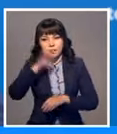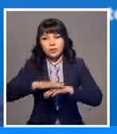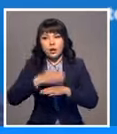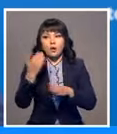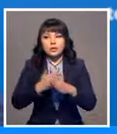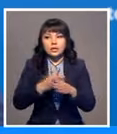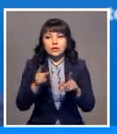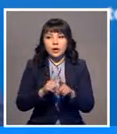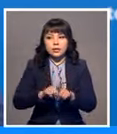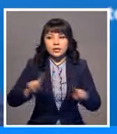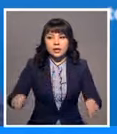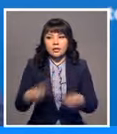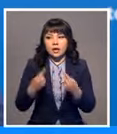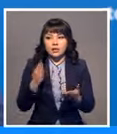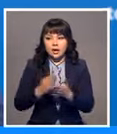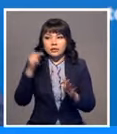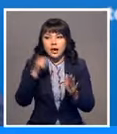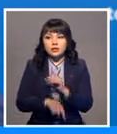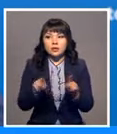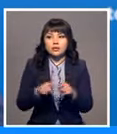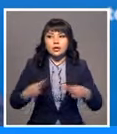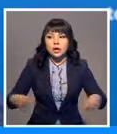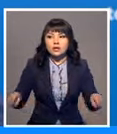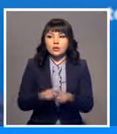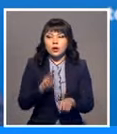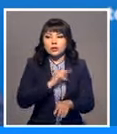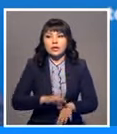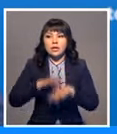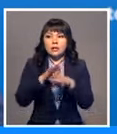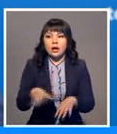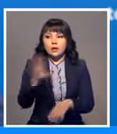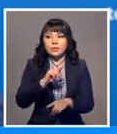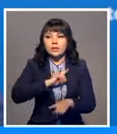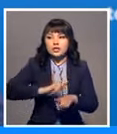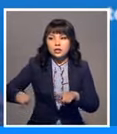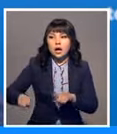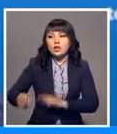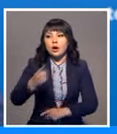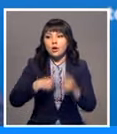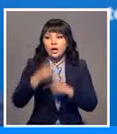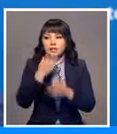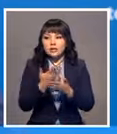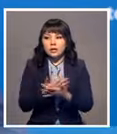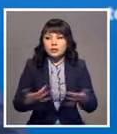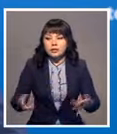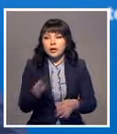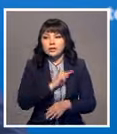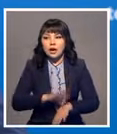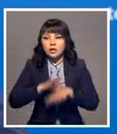қолдауды ұлғайту, ішкі нарықты қорғау жөніндегі шаралар іске асыру және жедел оралымды